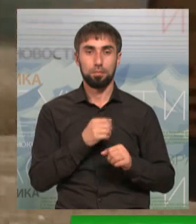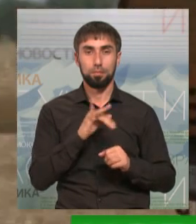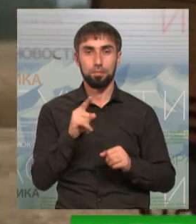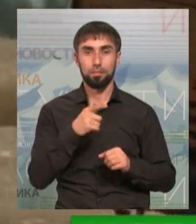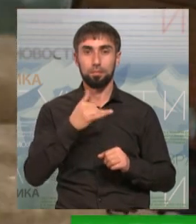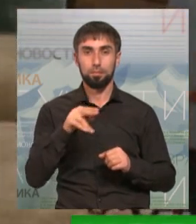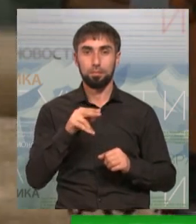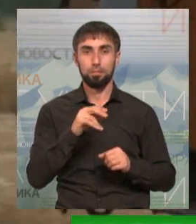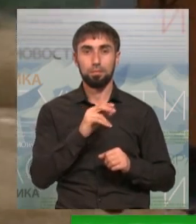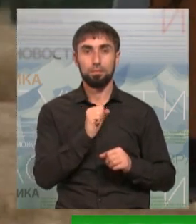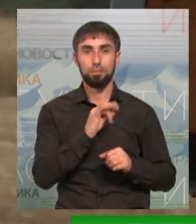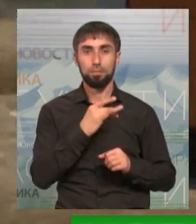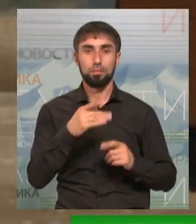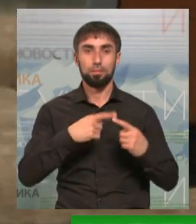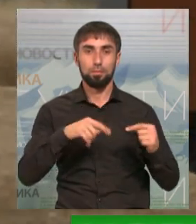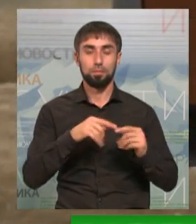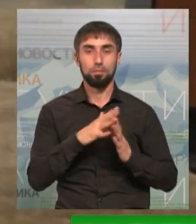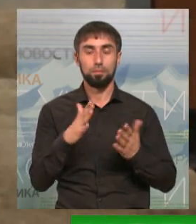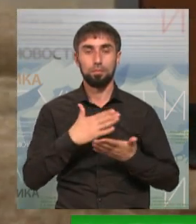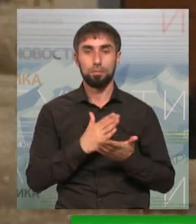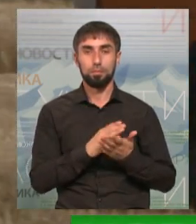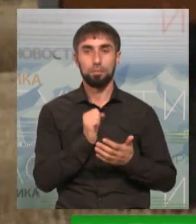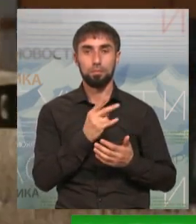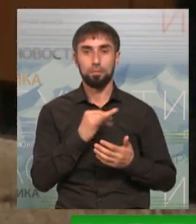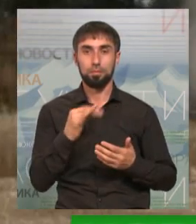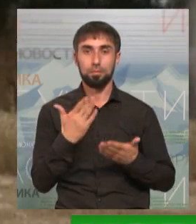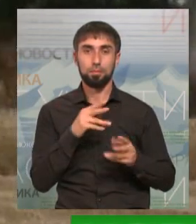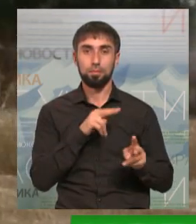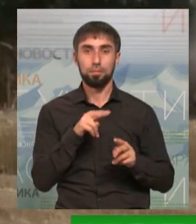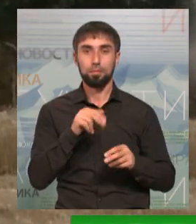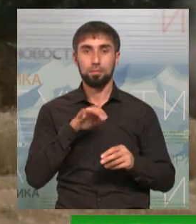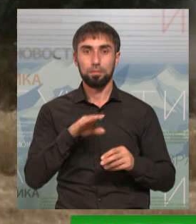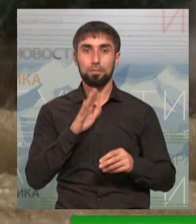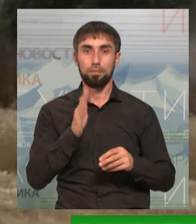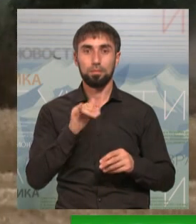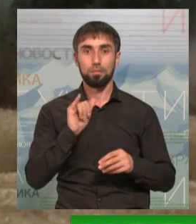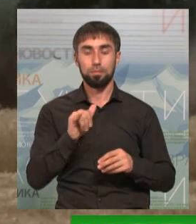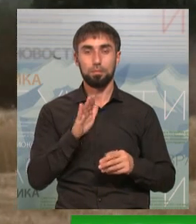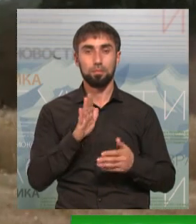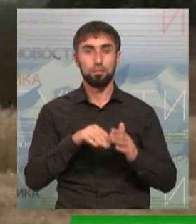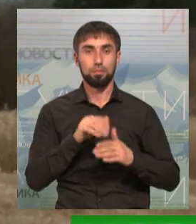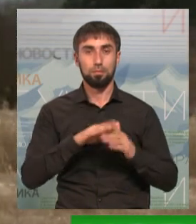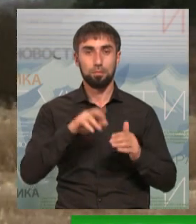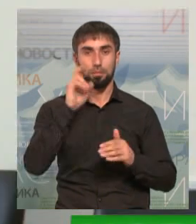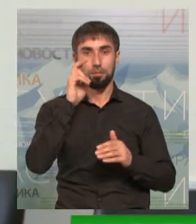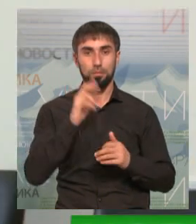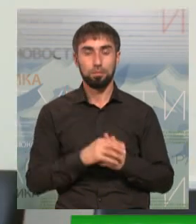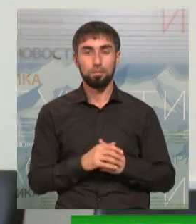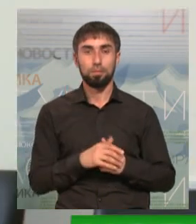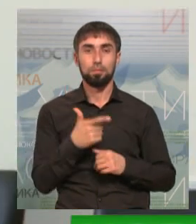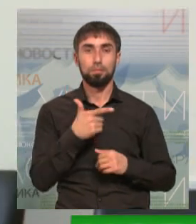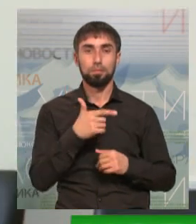предприятий акционерных обществ. Большая часть акций или контрольных пакетов будет в руках государства.